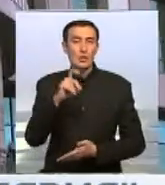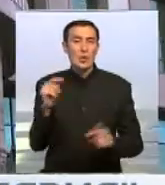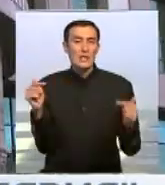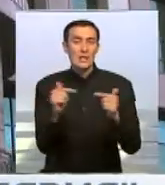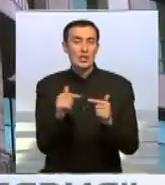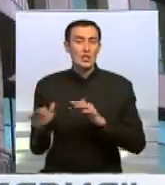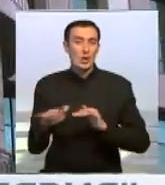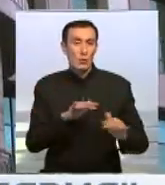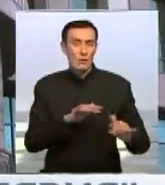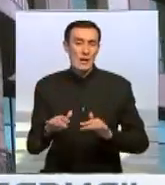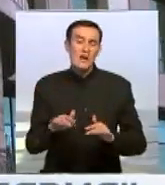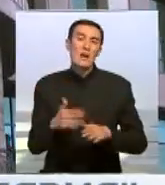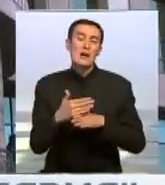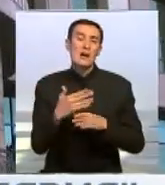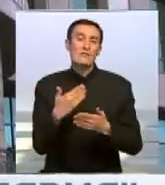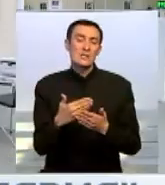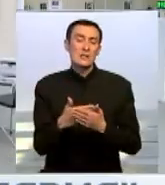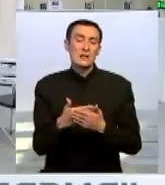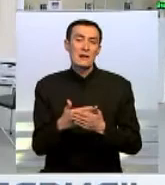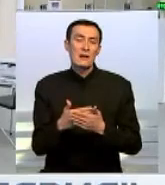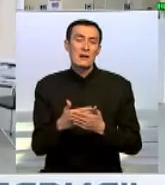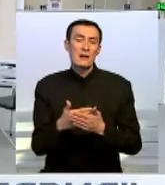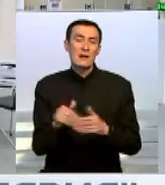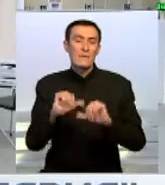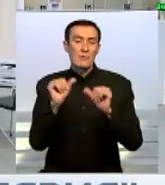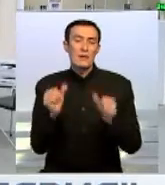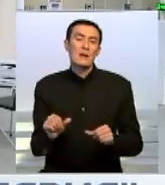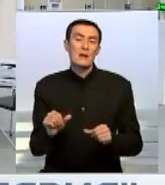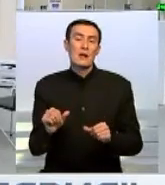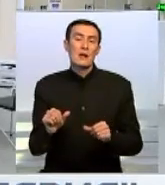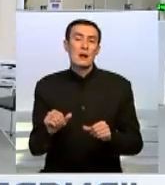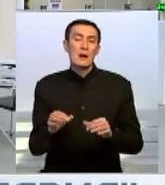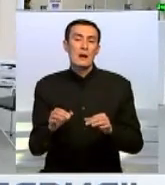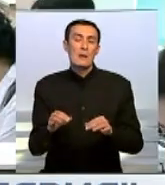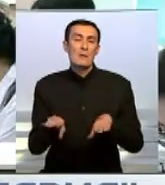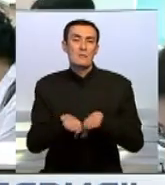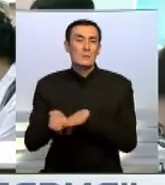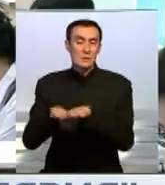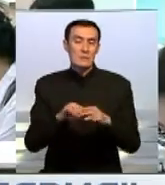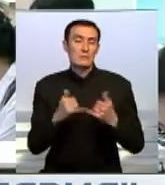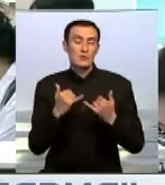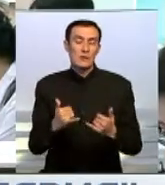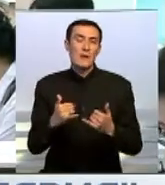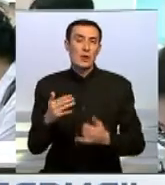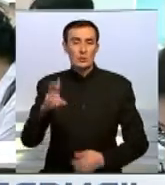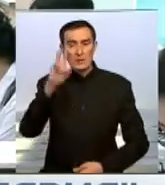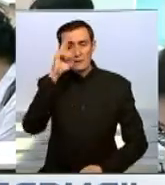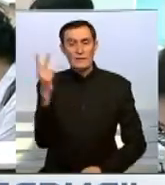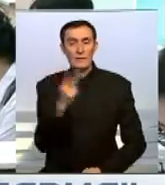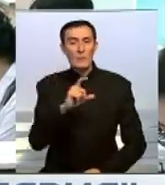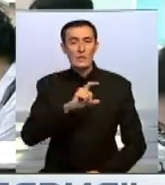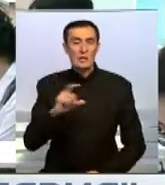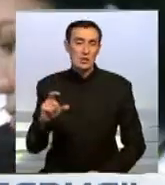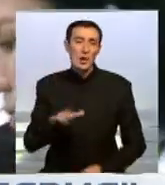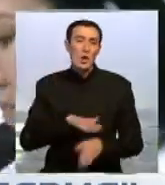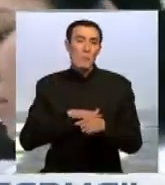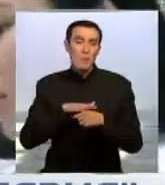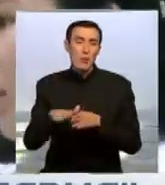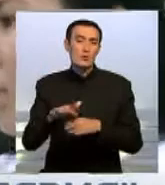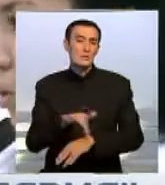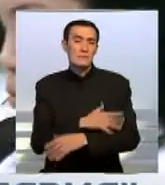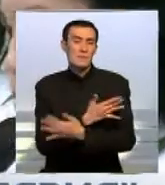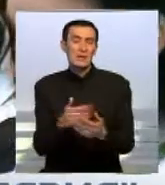конкретных шагов, в части формирования транспарентного и подотчетного государства. На втором этаже здания можно получить полный